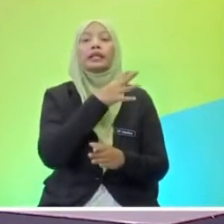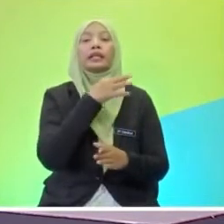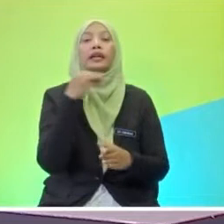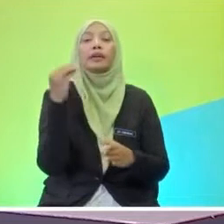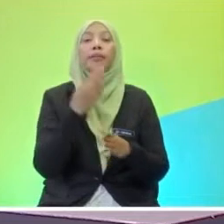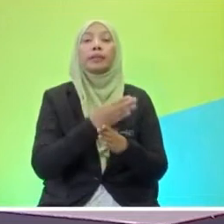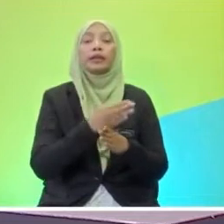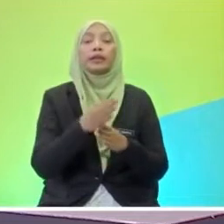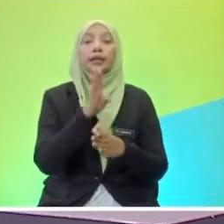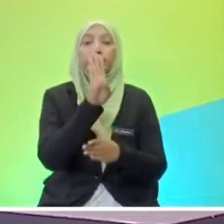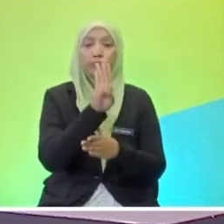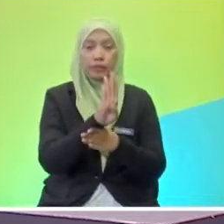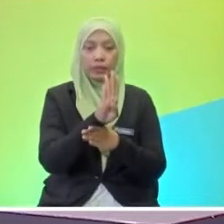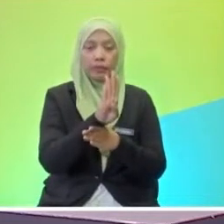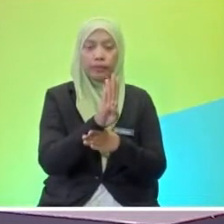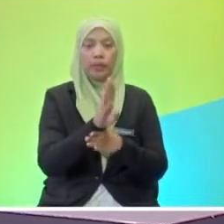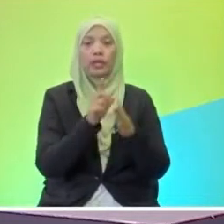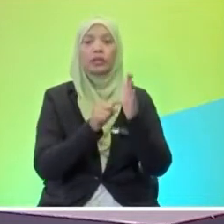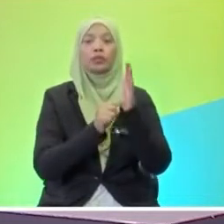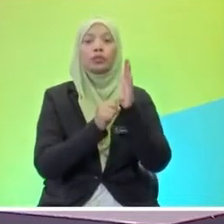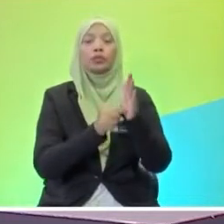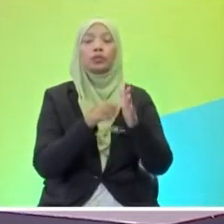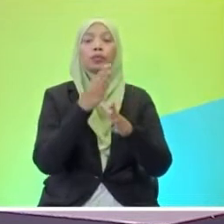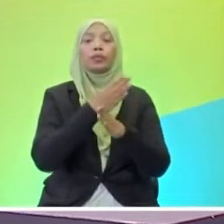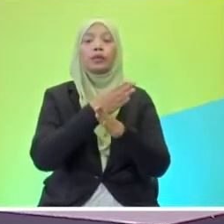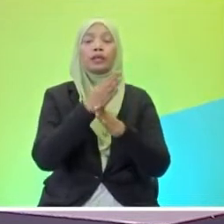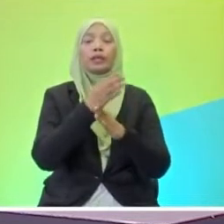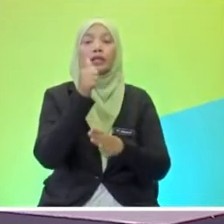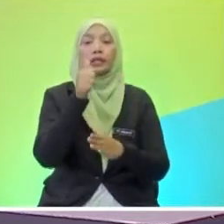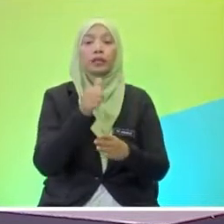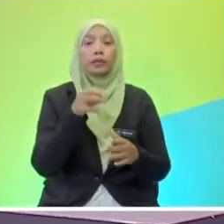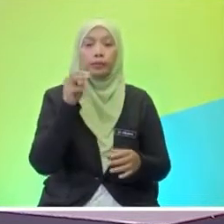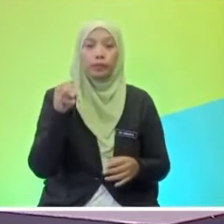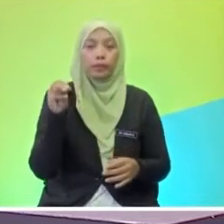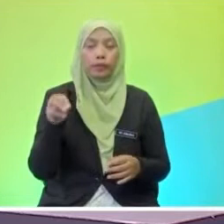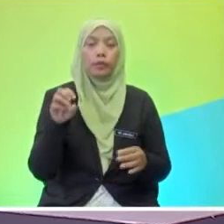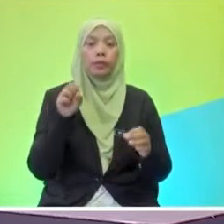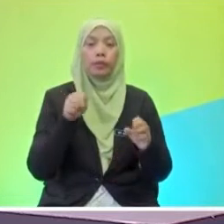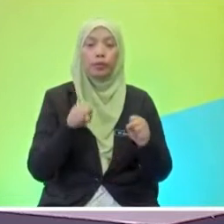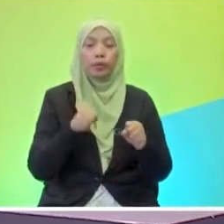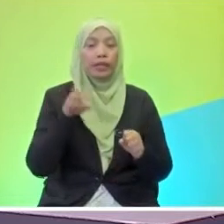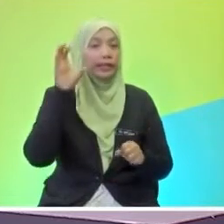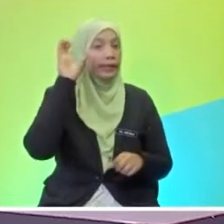awal ini saya akan Tunjukkan soal dan bahagian e Oke mudah-murid boleh dengar dan tengok Kau